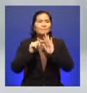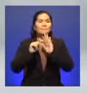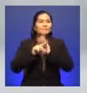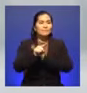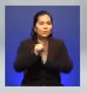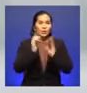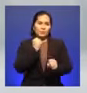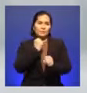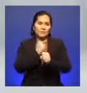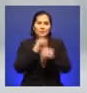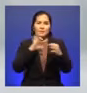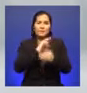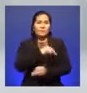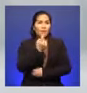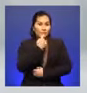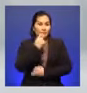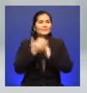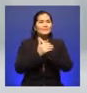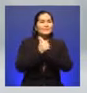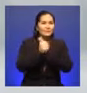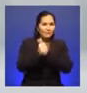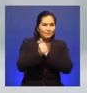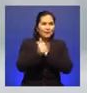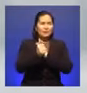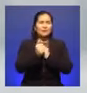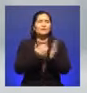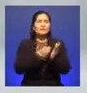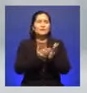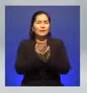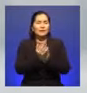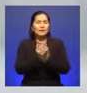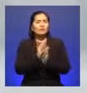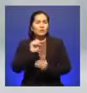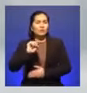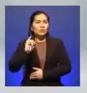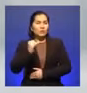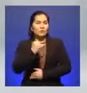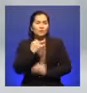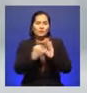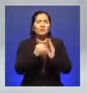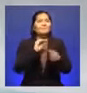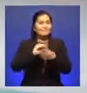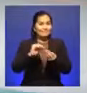ชำนาญการสำนักงานสาธารณสุขจังหวัดฉะเชิงเทราเรียนเชิญค่ะคุณสิริรั